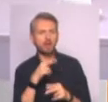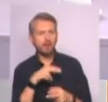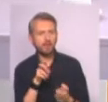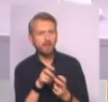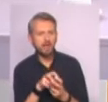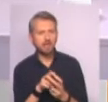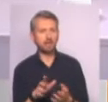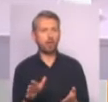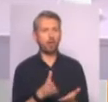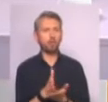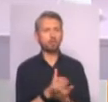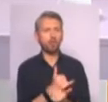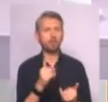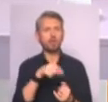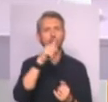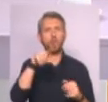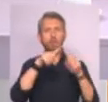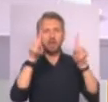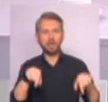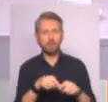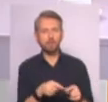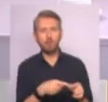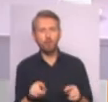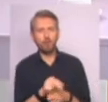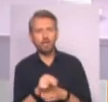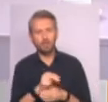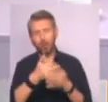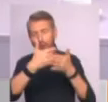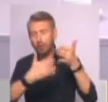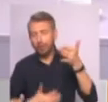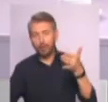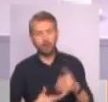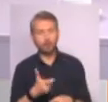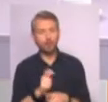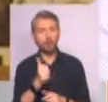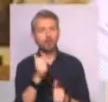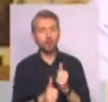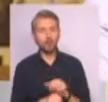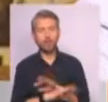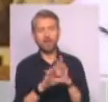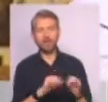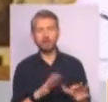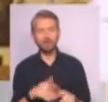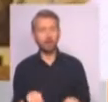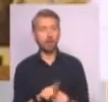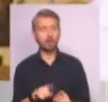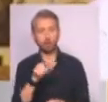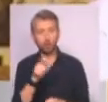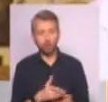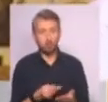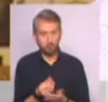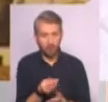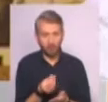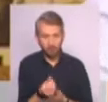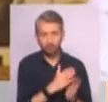обслуговування номерів, номерних знаків, поточний ремонт і все інше. Тобто доволі часто взагалі відбувається така річ, що людина платить по цьому